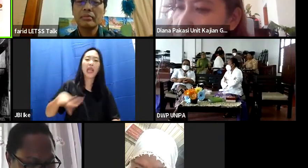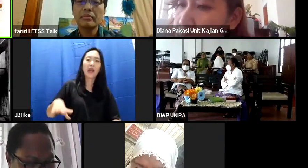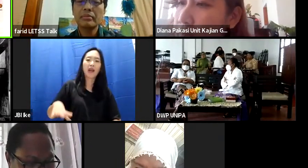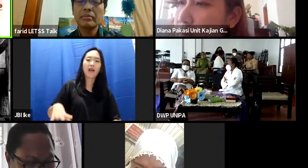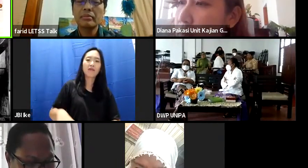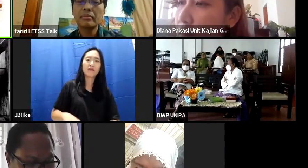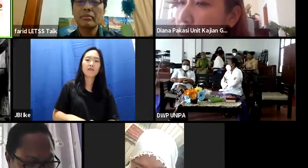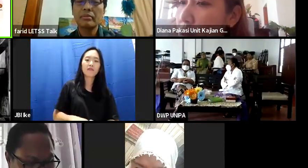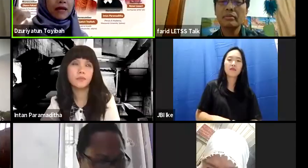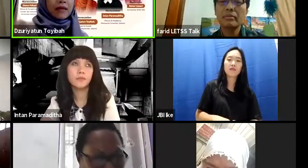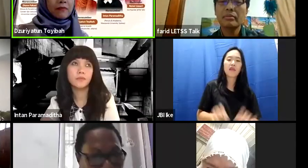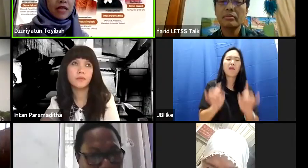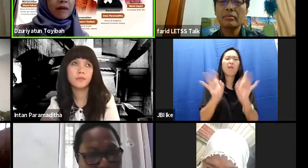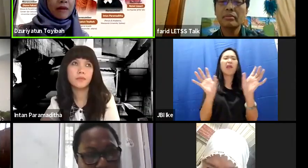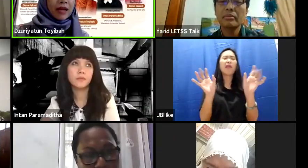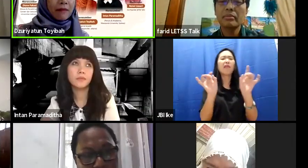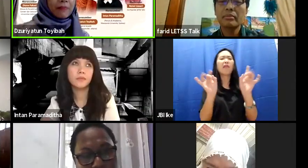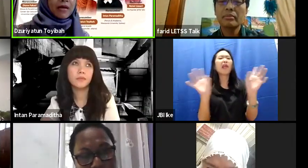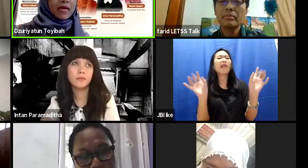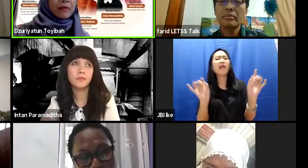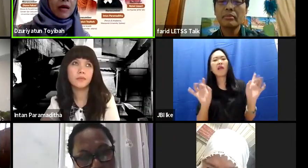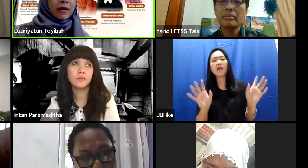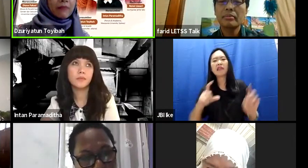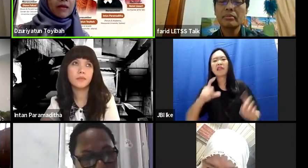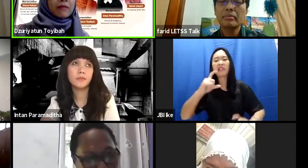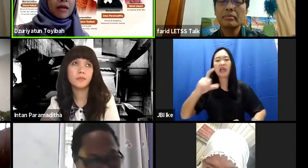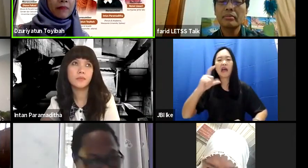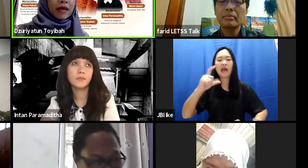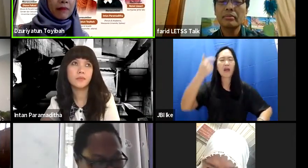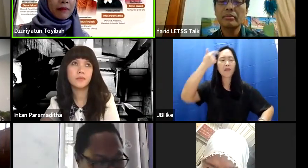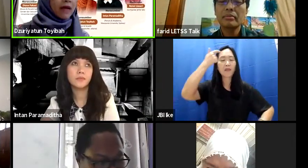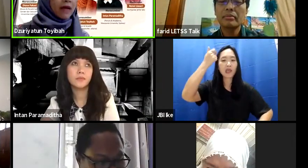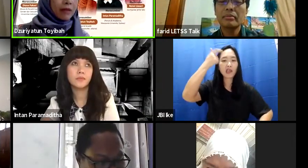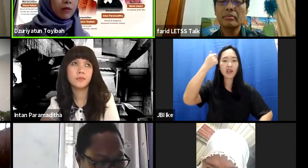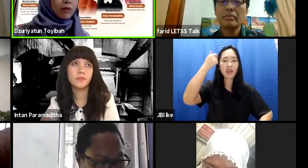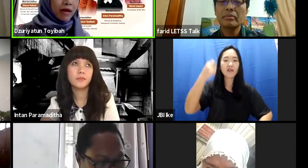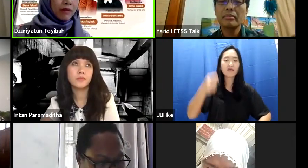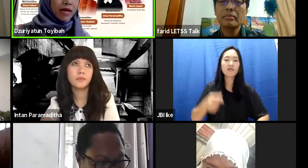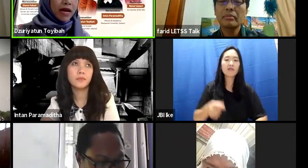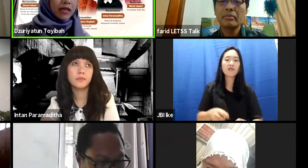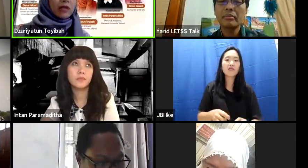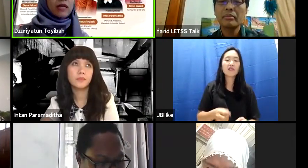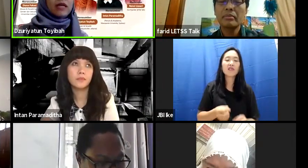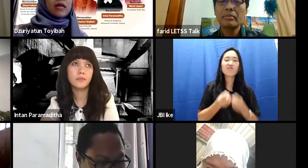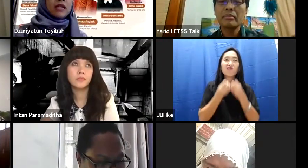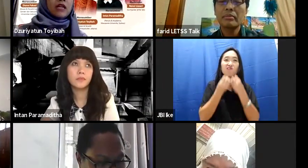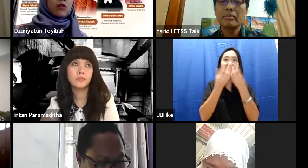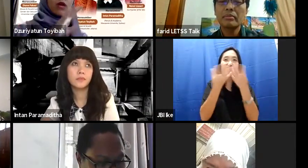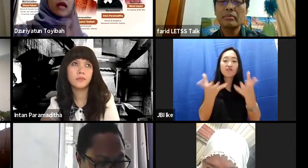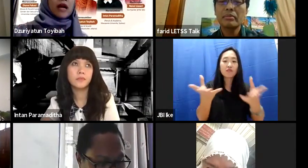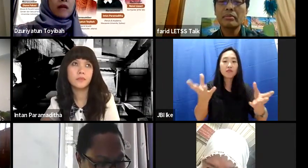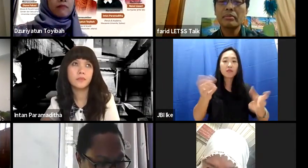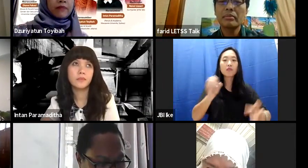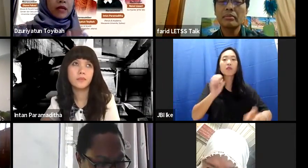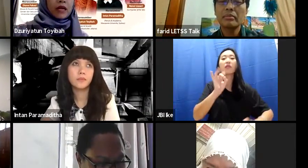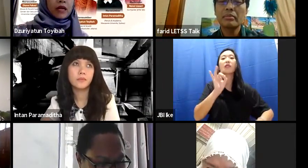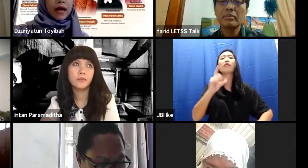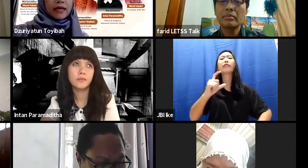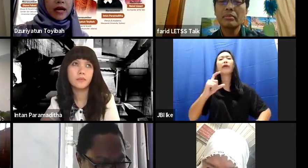berbeda-beda, Pak. Bagaimana cara mereka berpikir, bagaimana cara mereka berpendapat itu berbeda-beda gitu kan. Dan itu mungkin